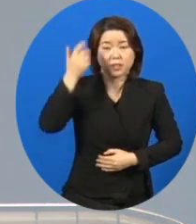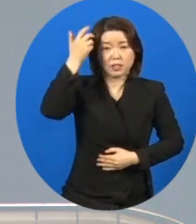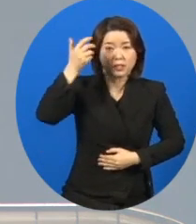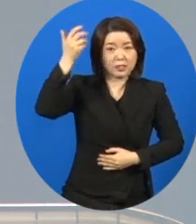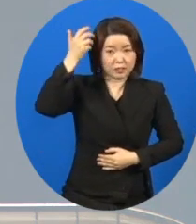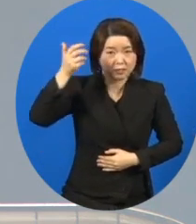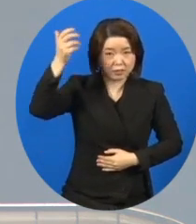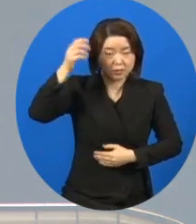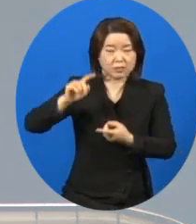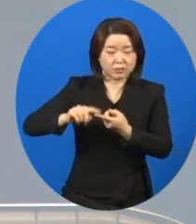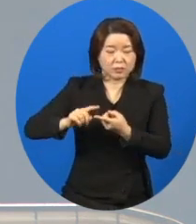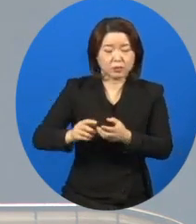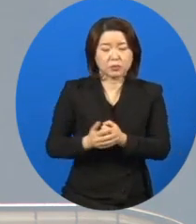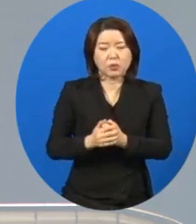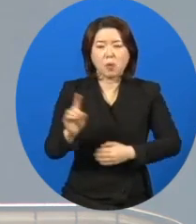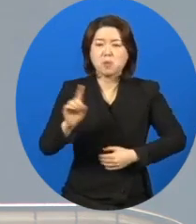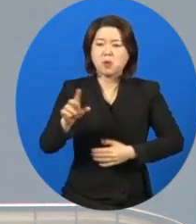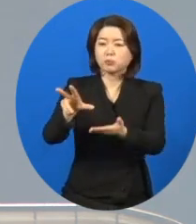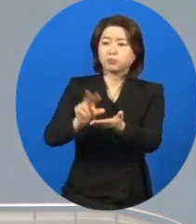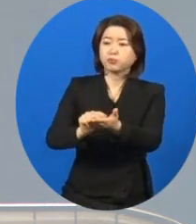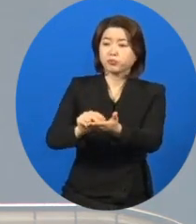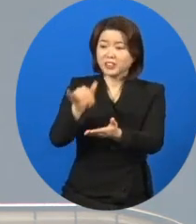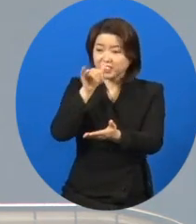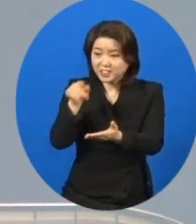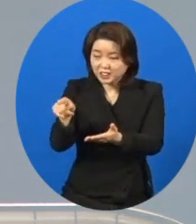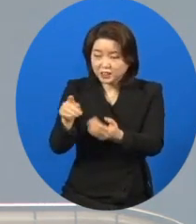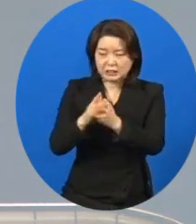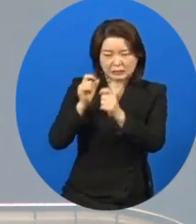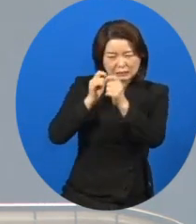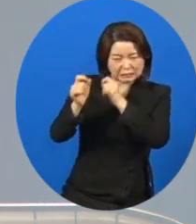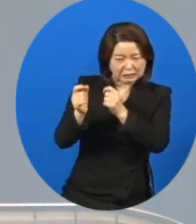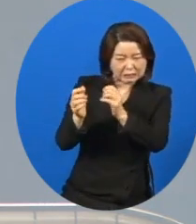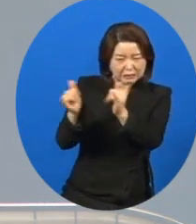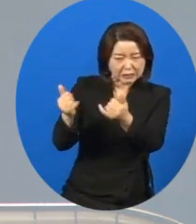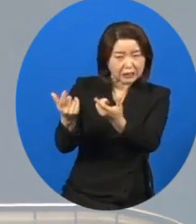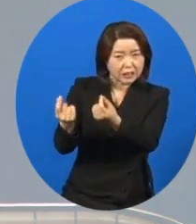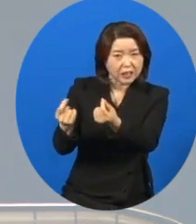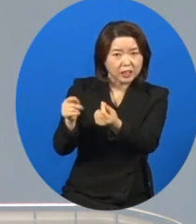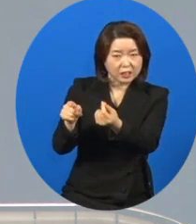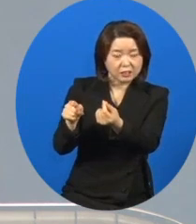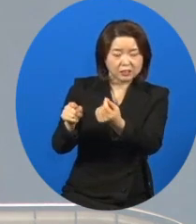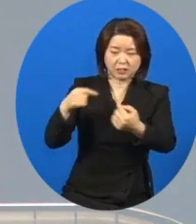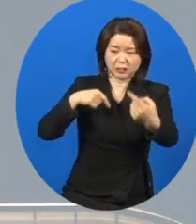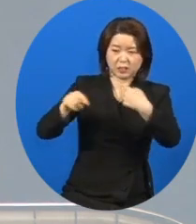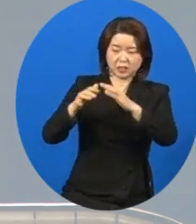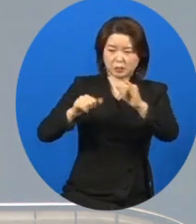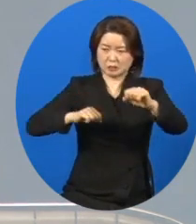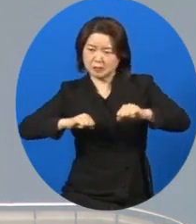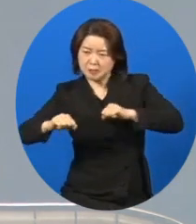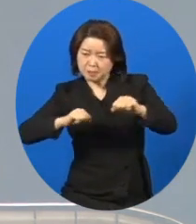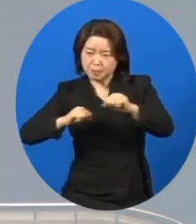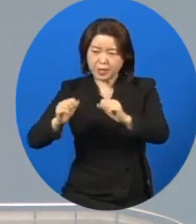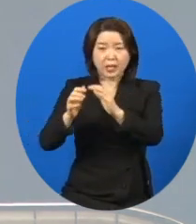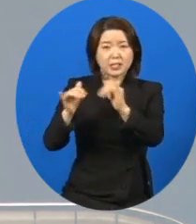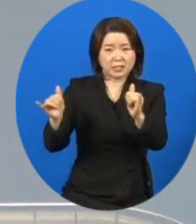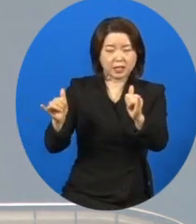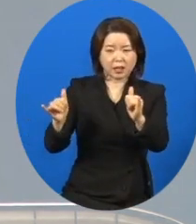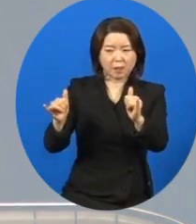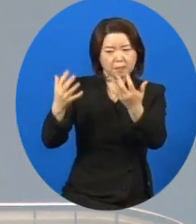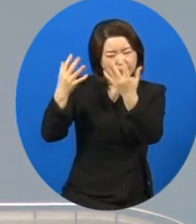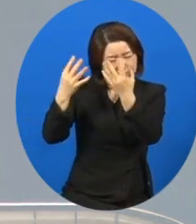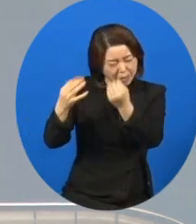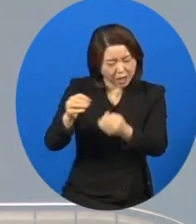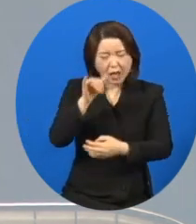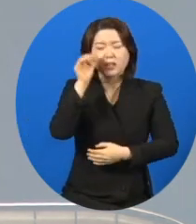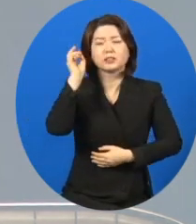영적으로 뭔가 문제가 있는 그런 사기꾼 같은 그런 지도자 행세를 하는 이들도 상당히